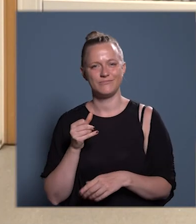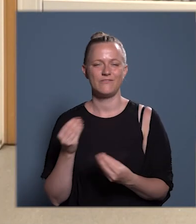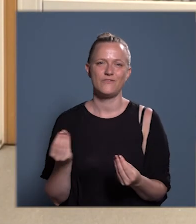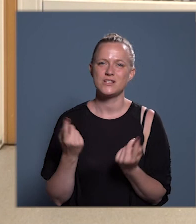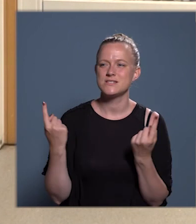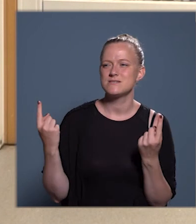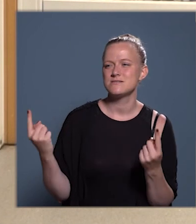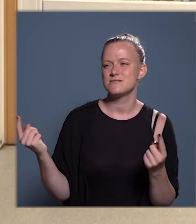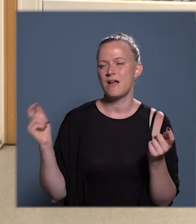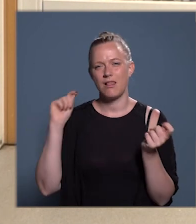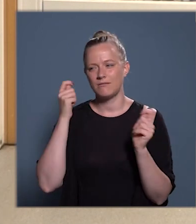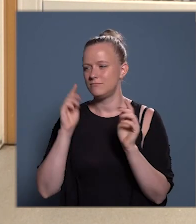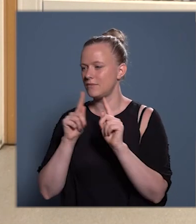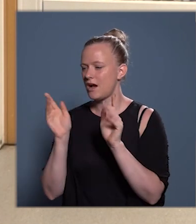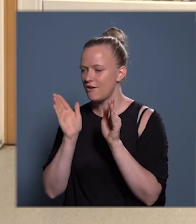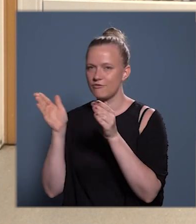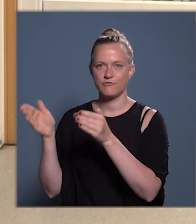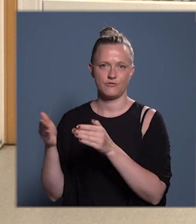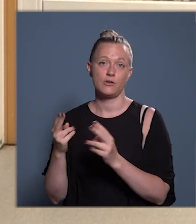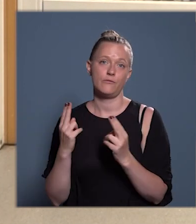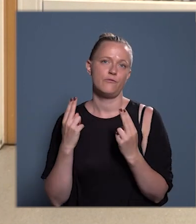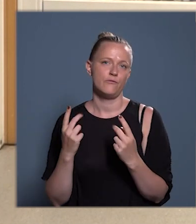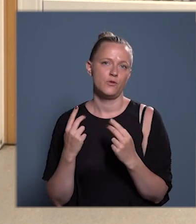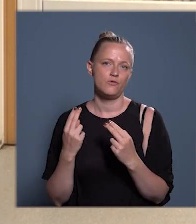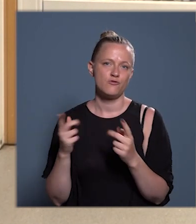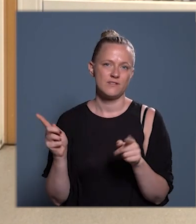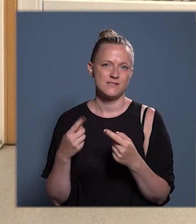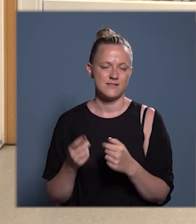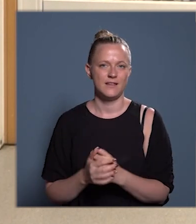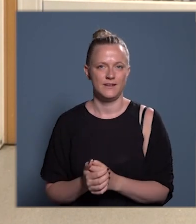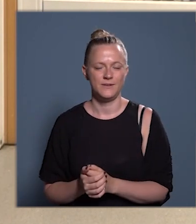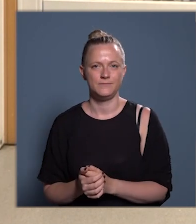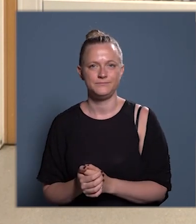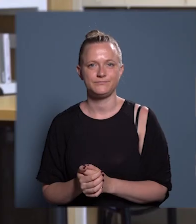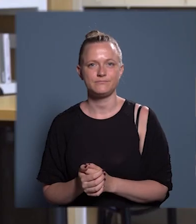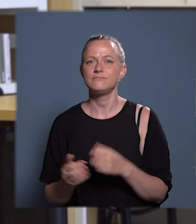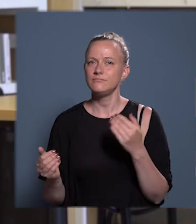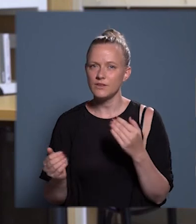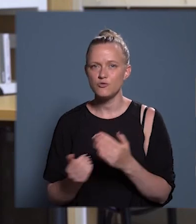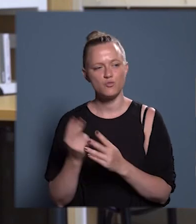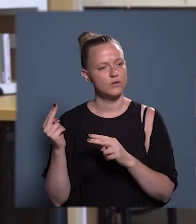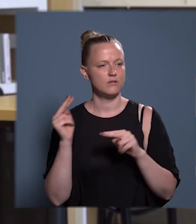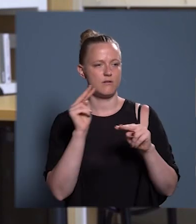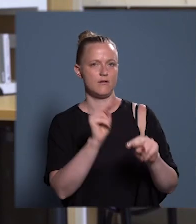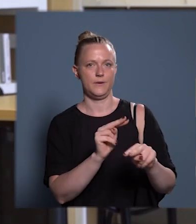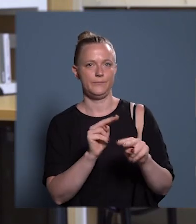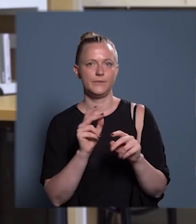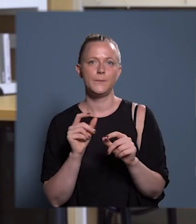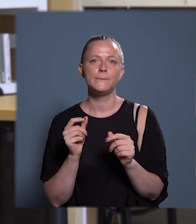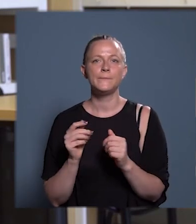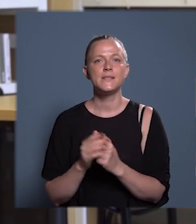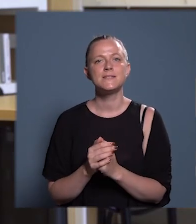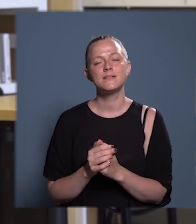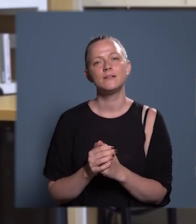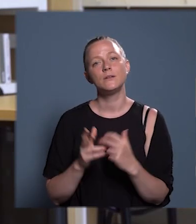zenét. Nagyon fontos a zene, és újra kell. Egy kicsit pihenek, és